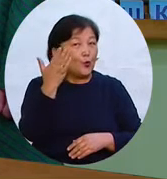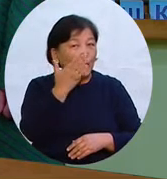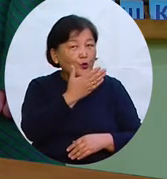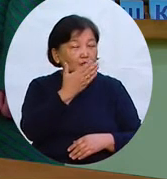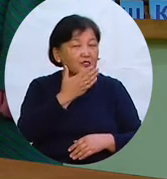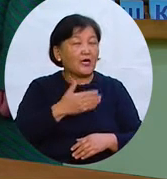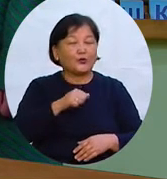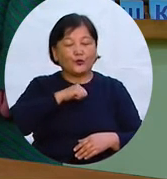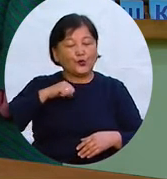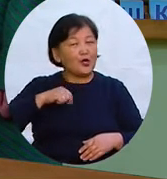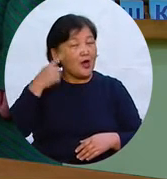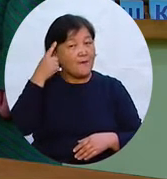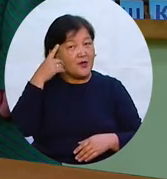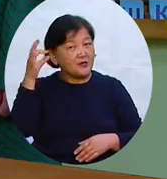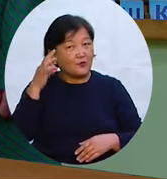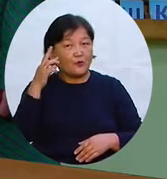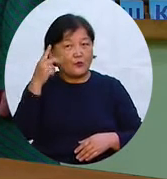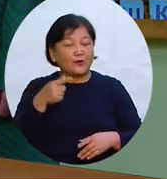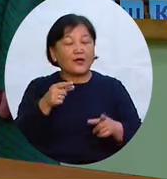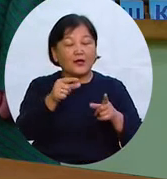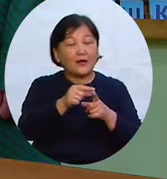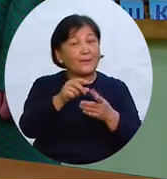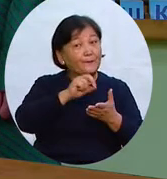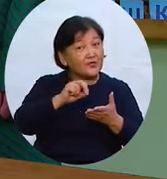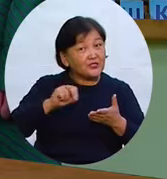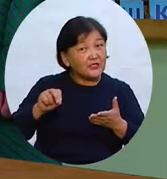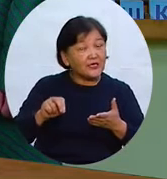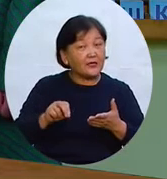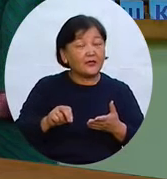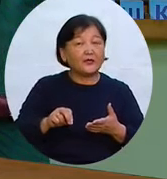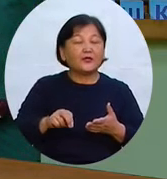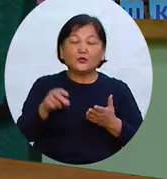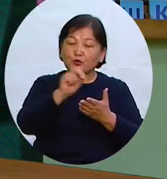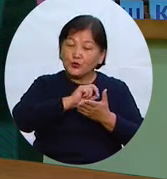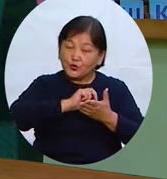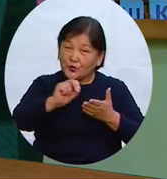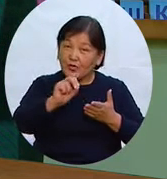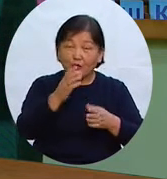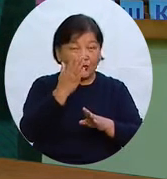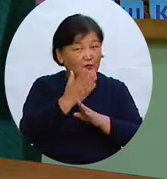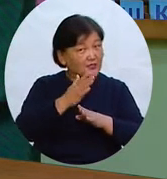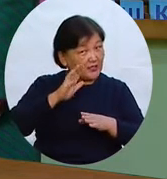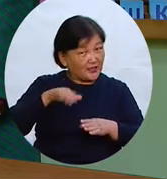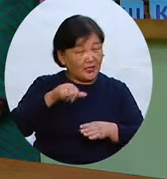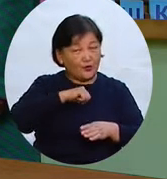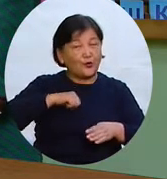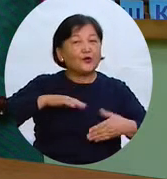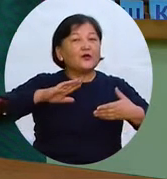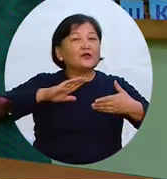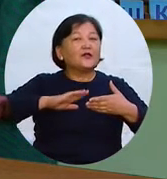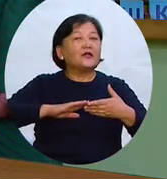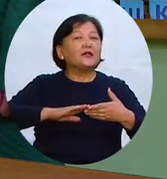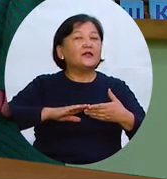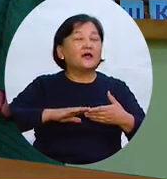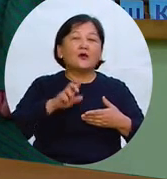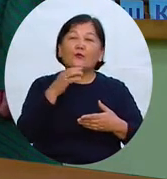Уншаад танил бас үгийнхээ доогуур зурлаа. За, зурсныхаа дараа танил бас үгээ мэдж авлаа.